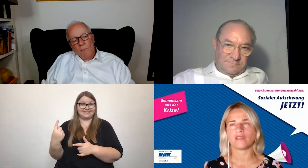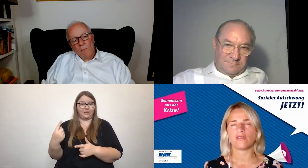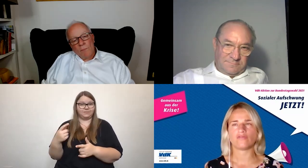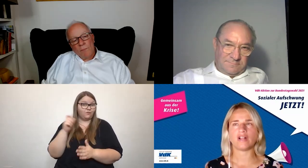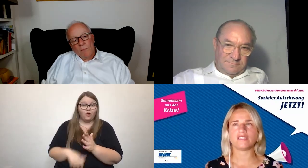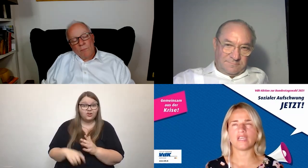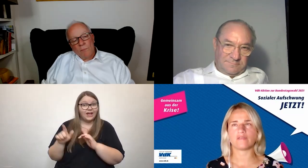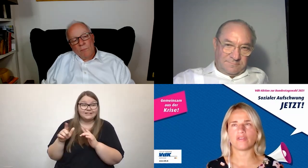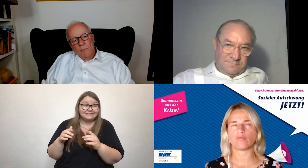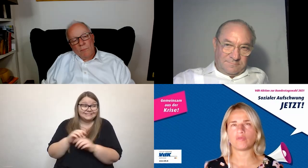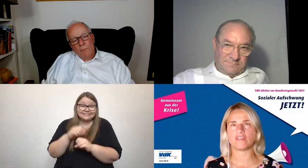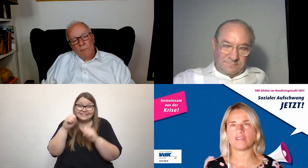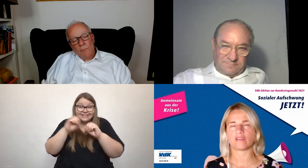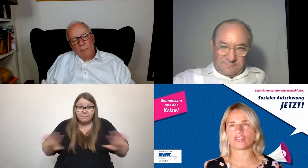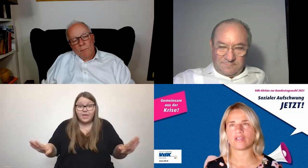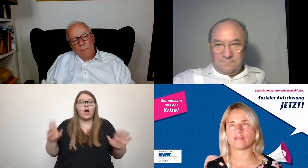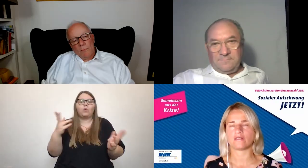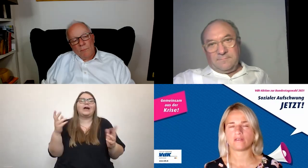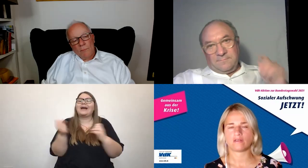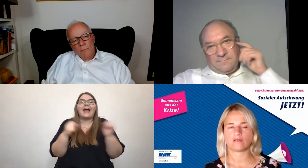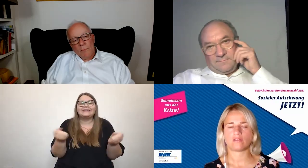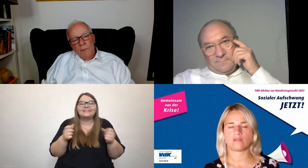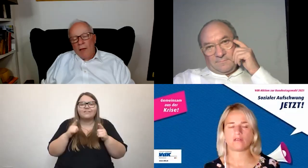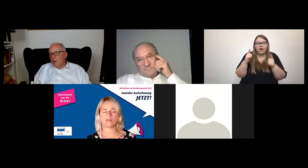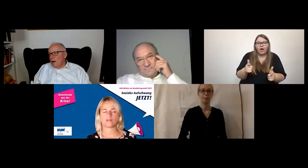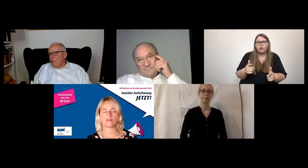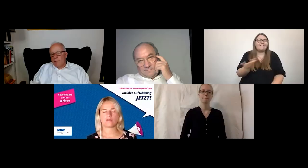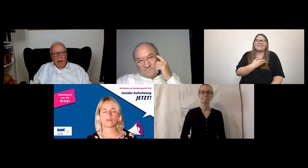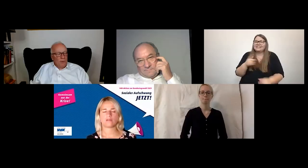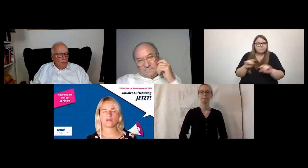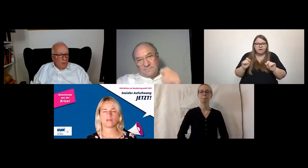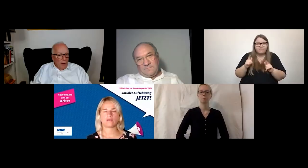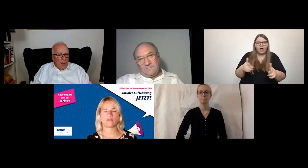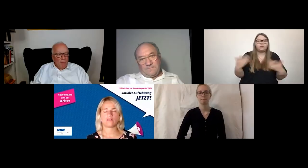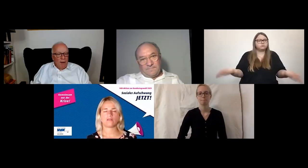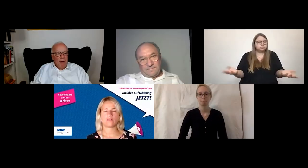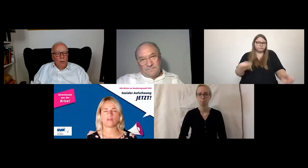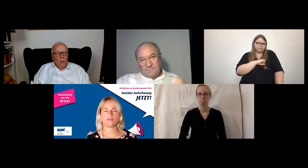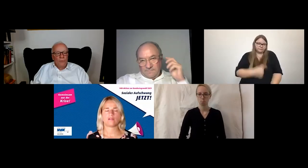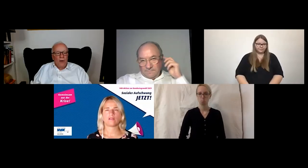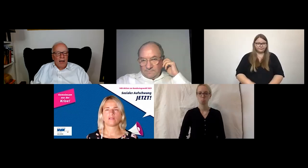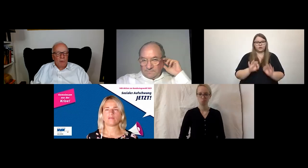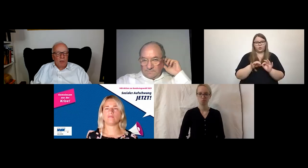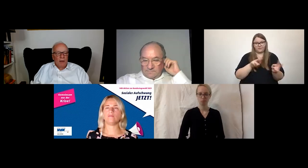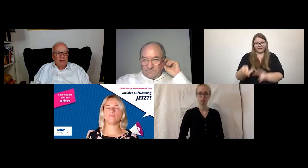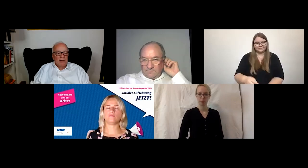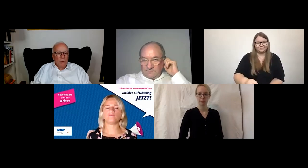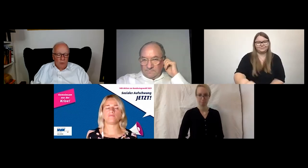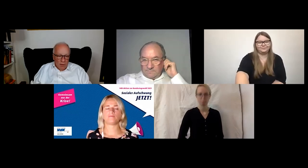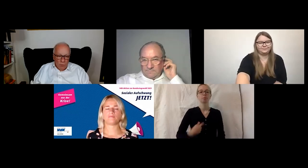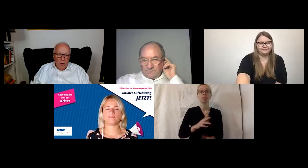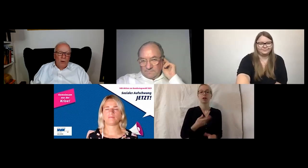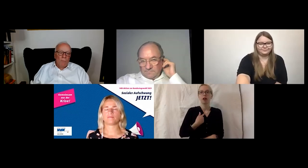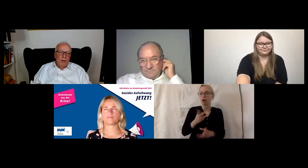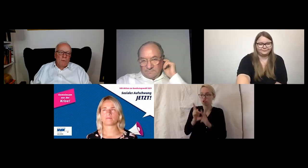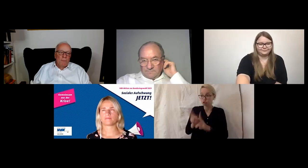wollen, für all die hätten wir dann Mobilität hergestellt. Das finde ich nachvollziehbar. übrigens, gerade bei Bahnhöfen frage ich mich immer, das sind ja nicht